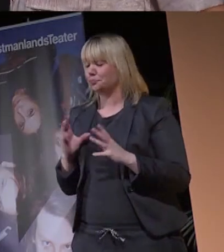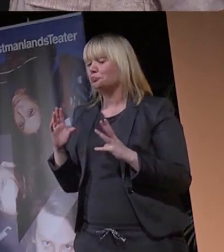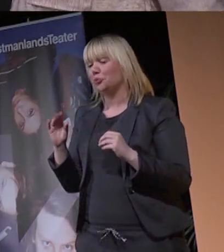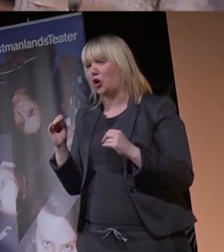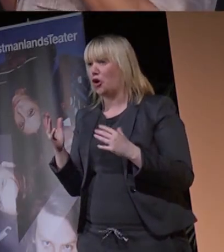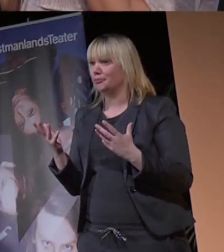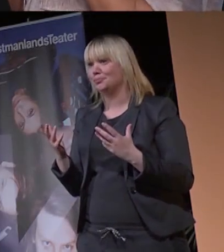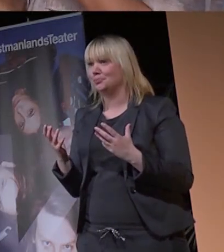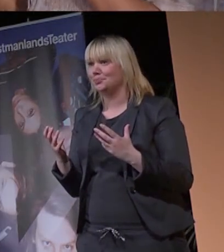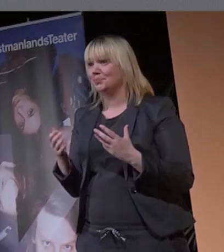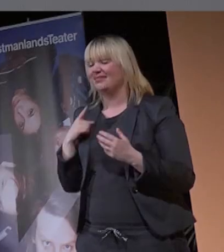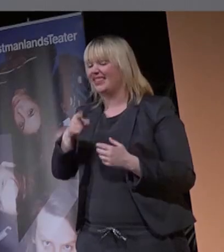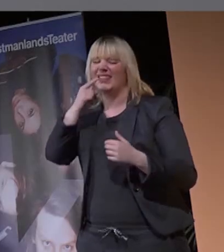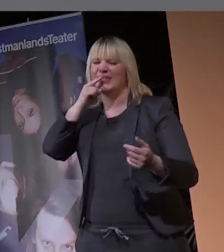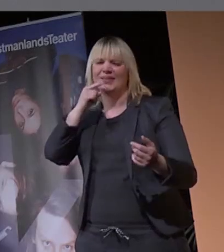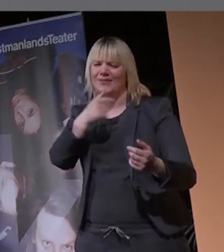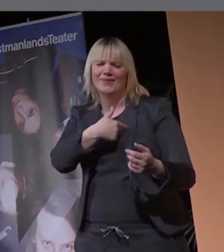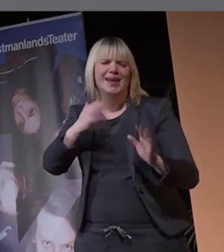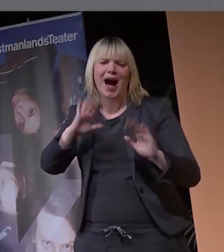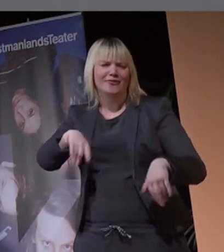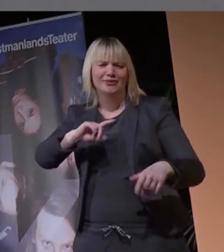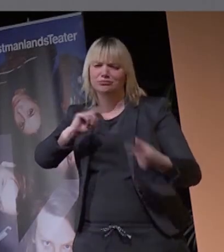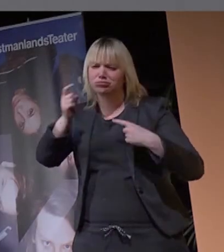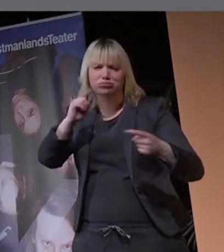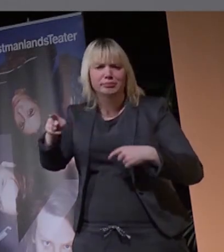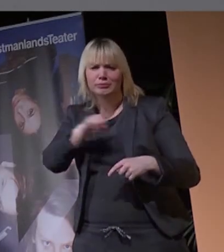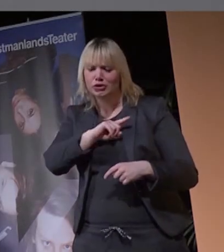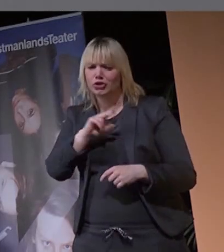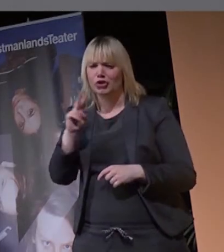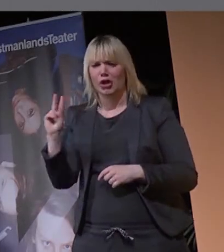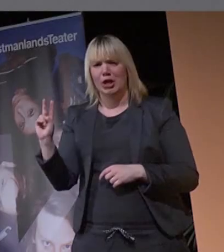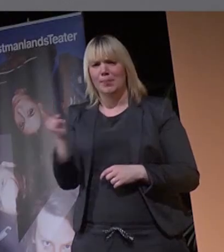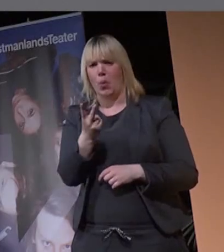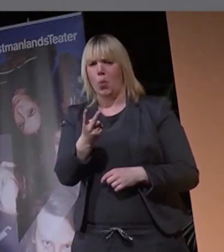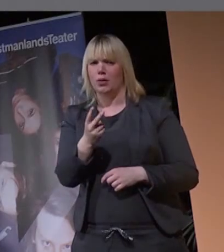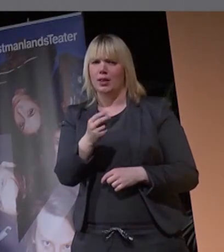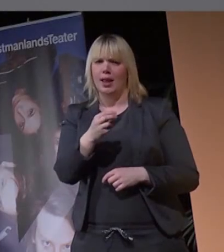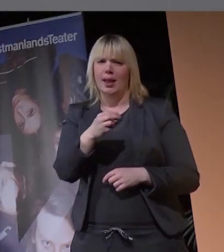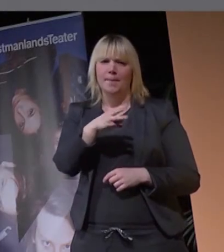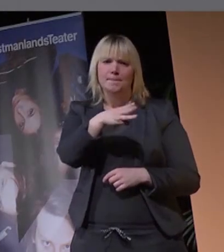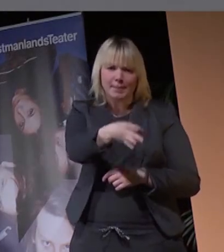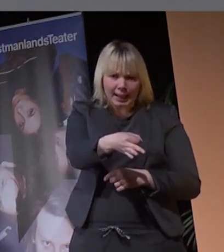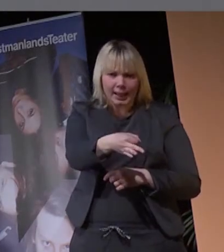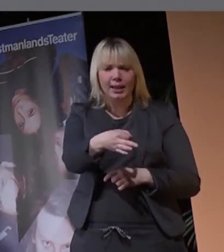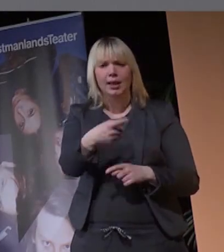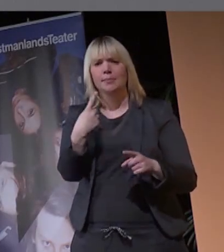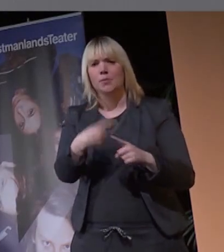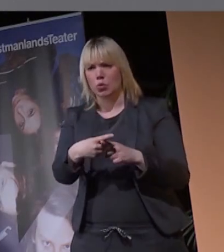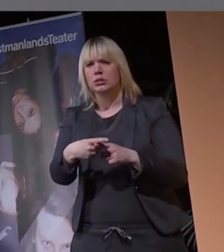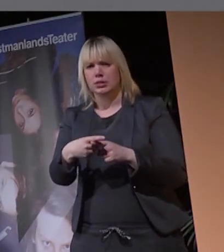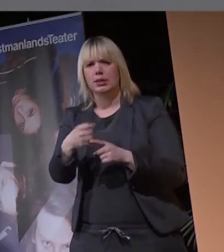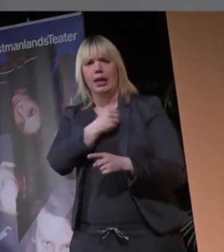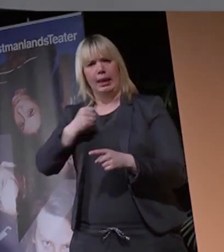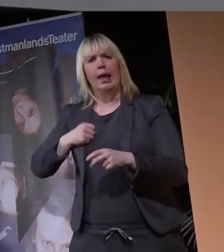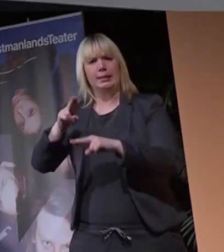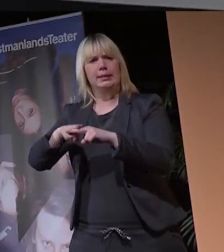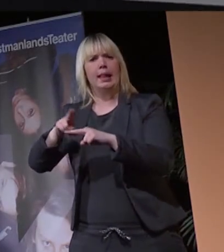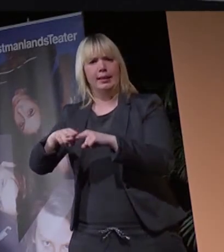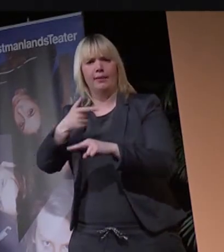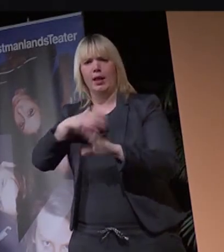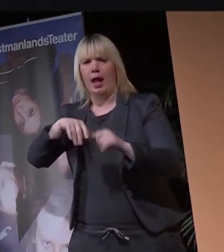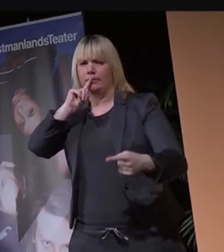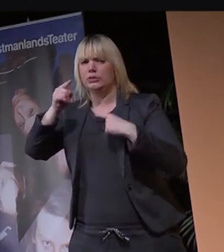Det här är ju diskussionen, så det här har vi ju diskuterat mycket både i Miljöpartiet men också nu i regeringsställning. Därför att